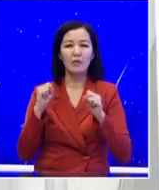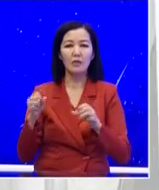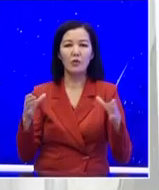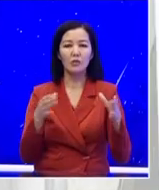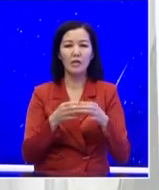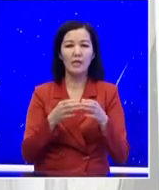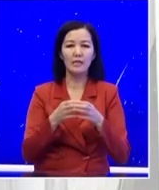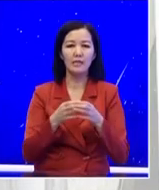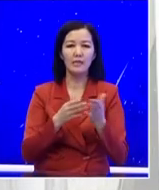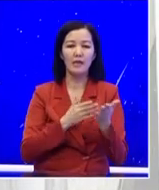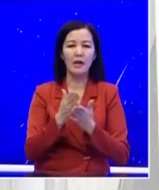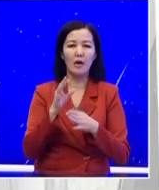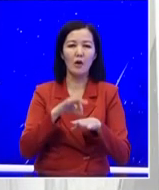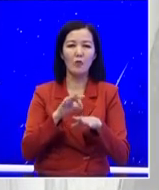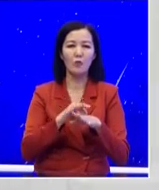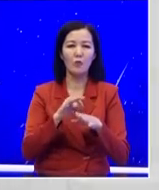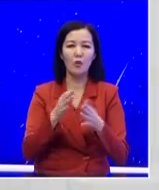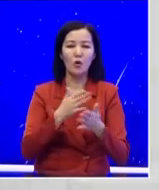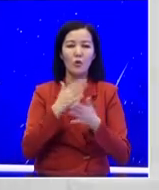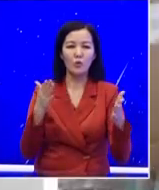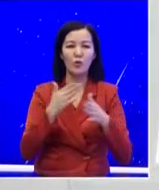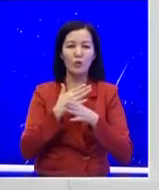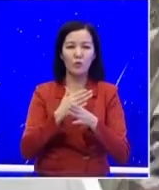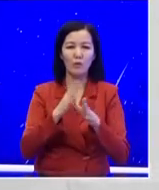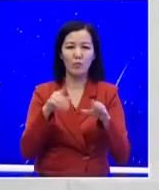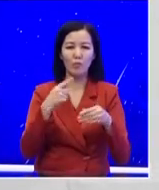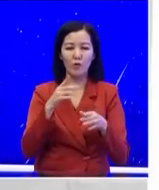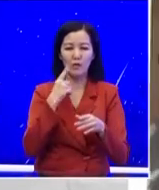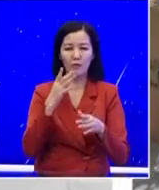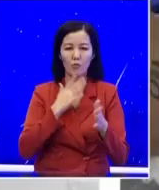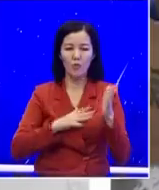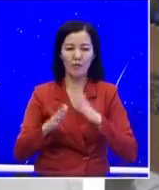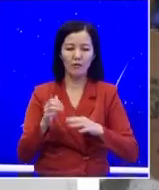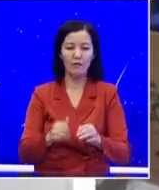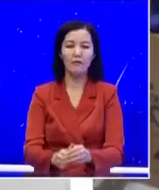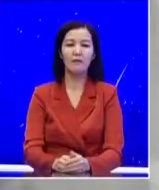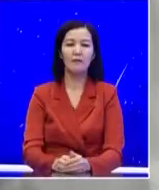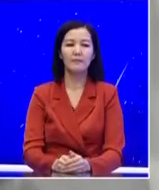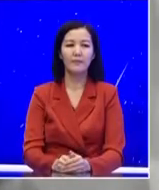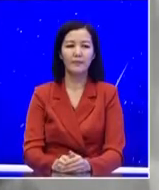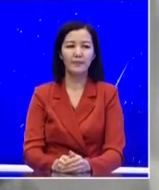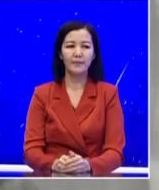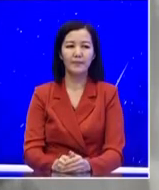Денсаулық сақтау саласындағылар бұл пандемия кезінде үлкен көмек болғанын айтып қуаныпты.